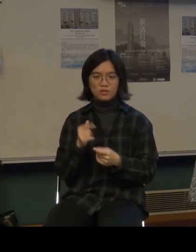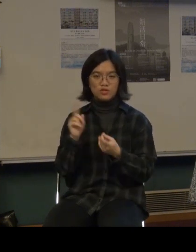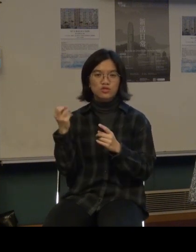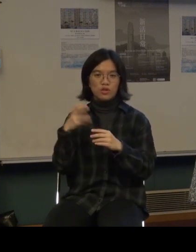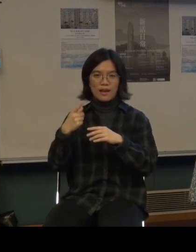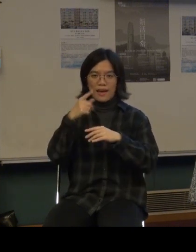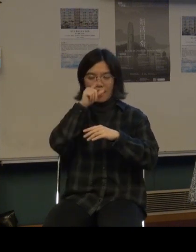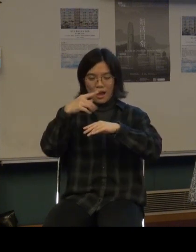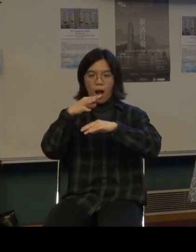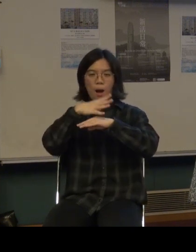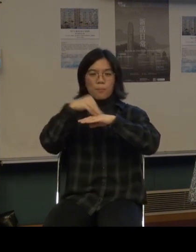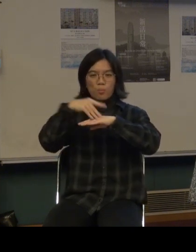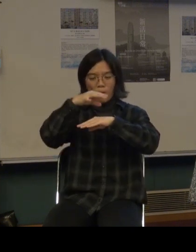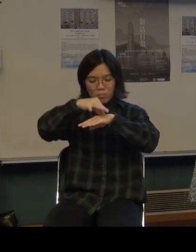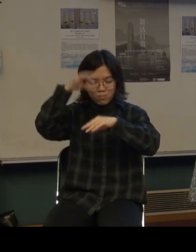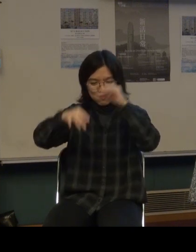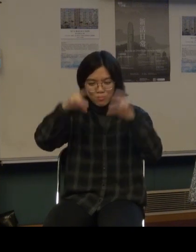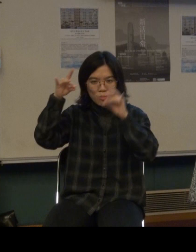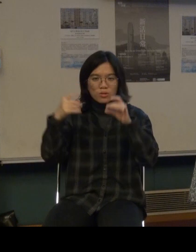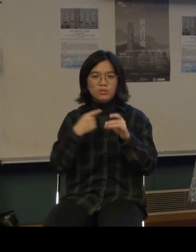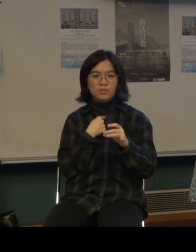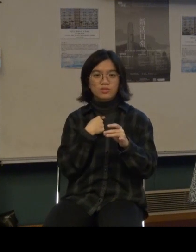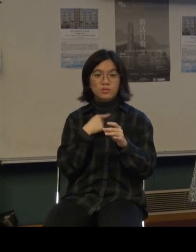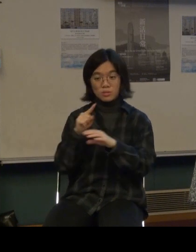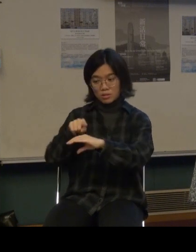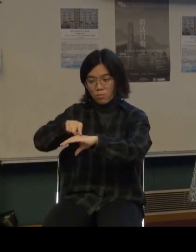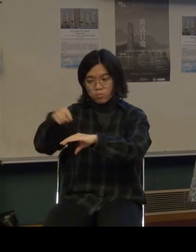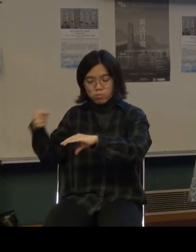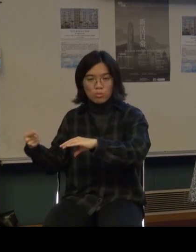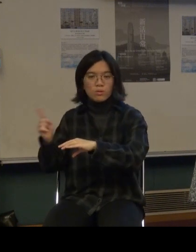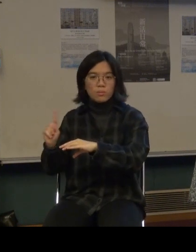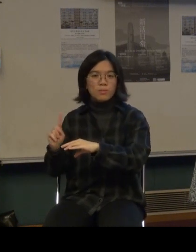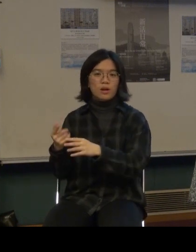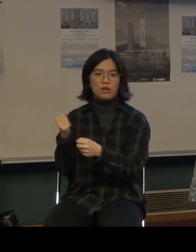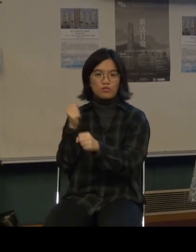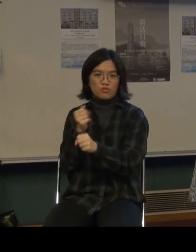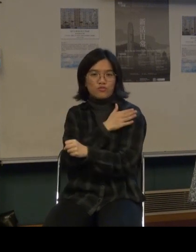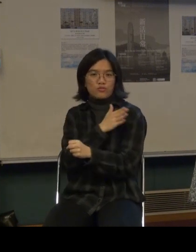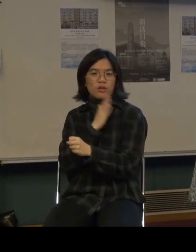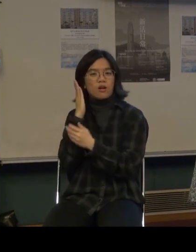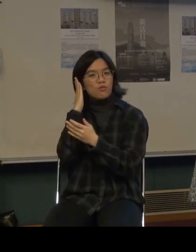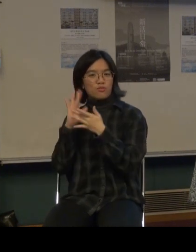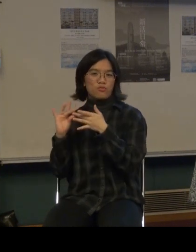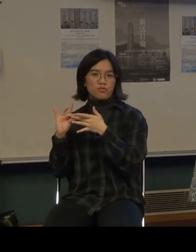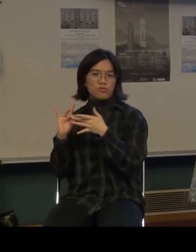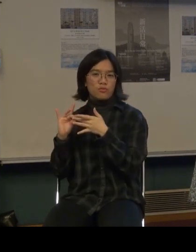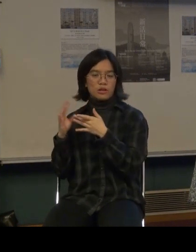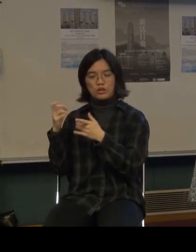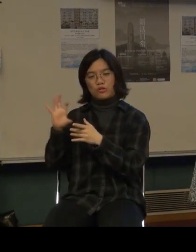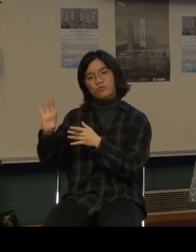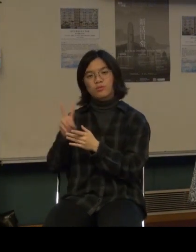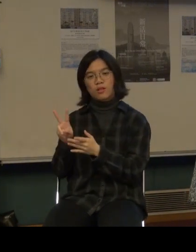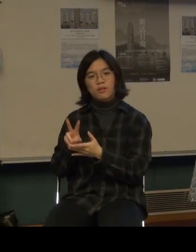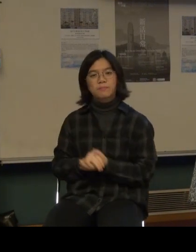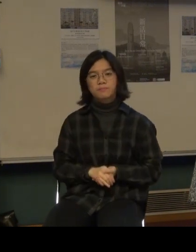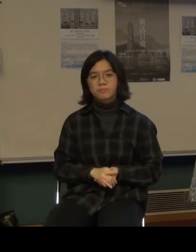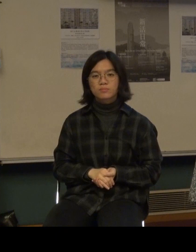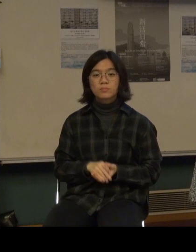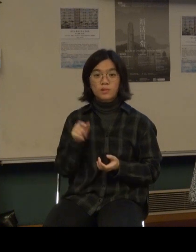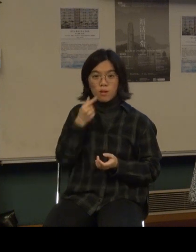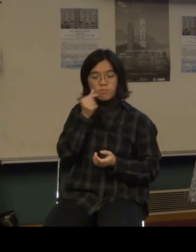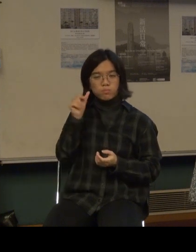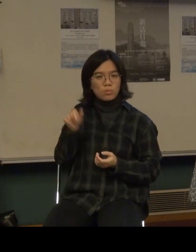啊。咁另外咧就有一個員工宿舍，係同埋一個公廁。咁呢個咧就係個一個標準嘅設計啦。呢個標準設計咧喺三